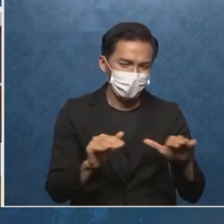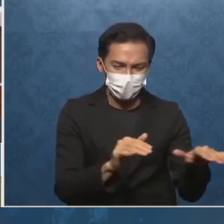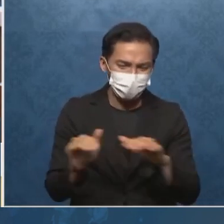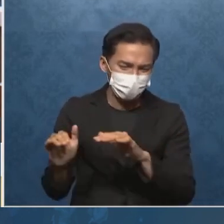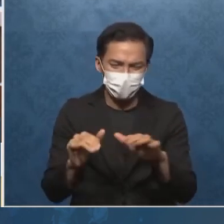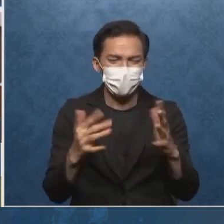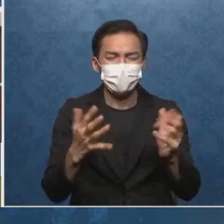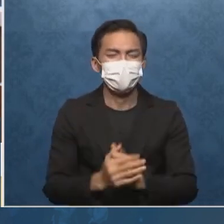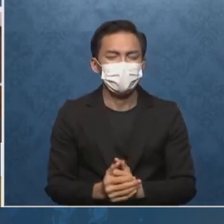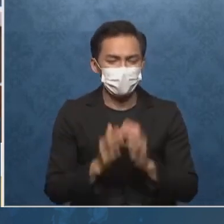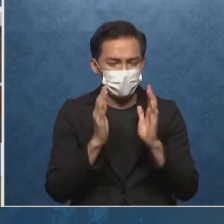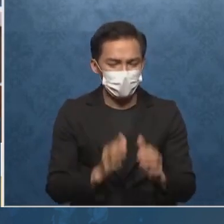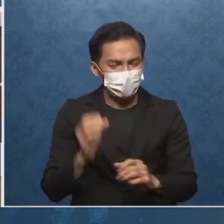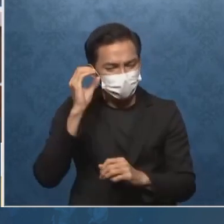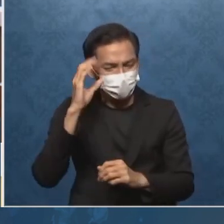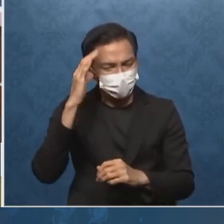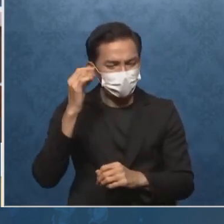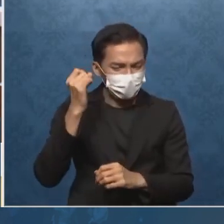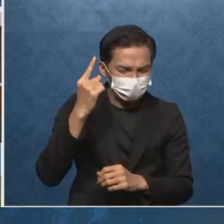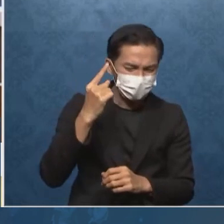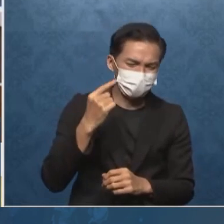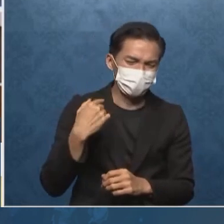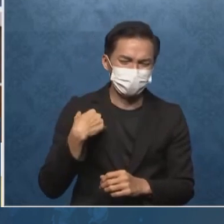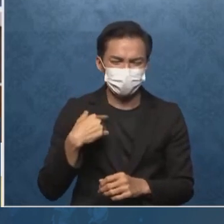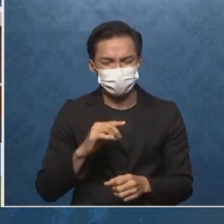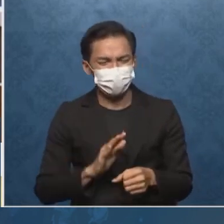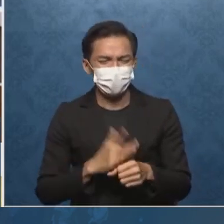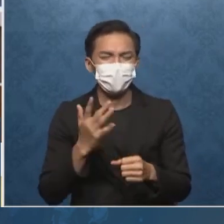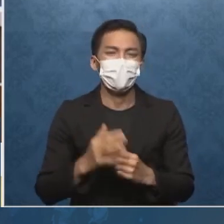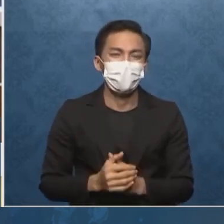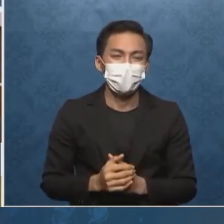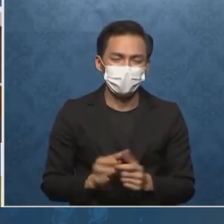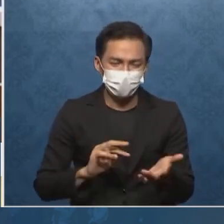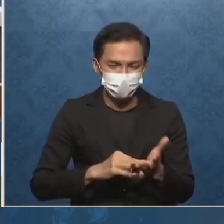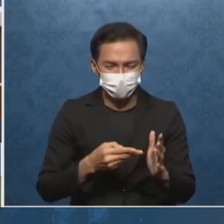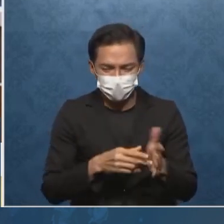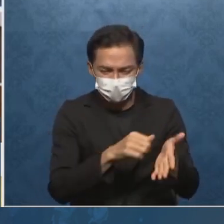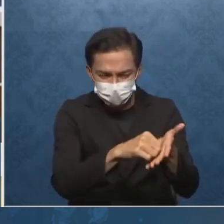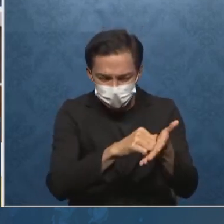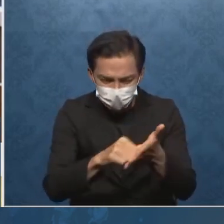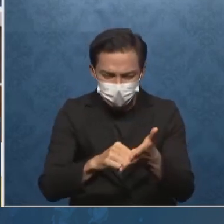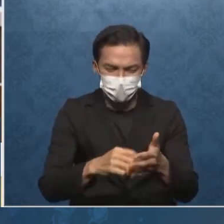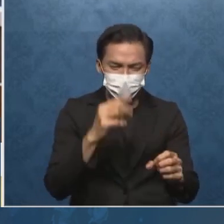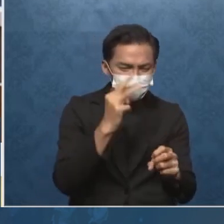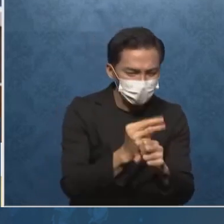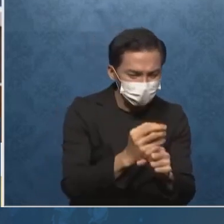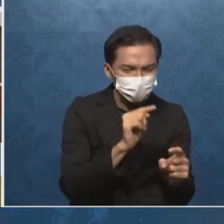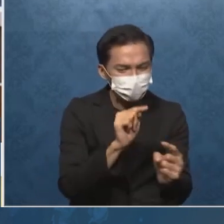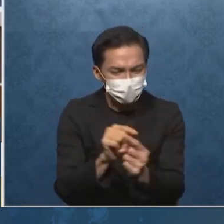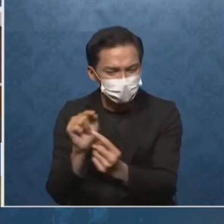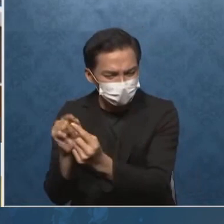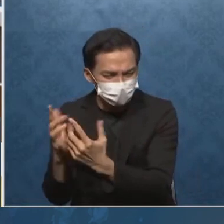มีบุคลากรที่มีความรู้ความเข้าใจในพื้นที่ดีพอนะครับที่จะไปปรับใช้แบบแปลนให้เหมาะสมในแต่